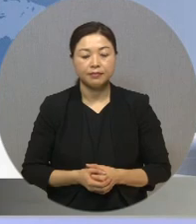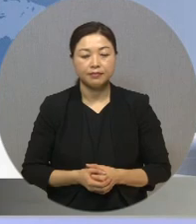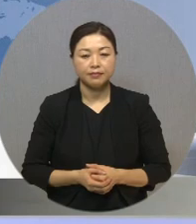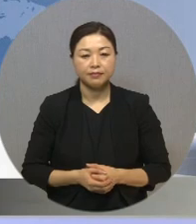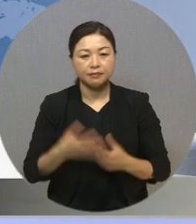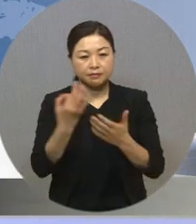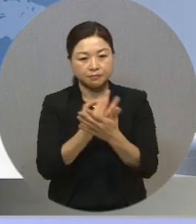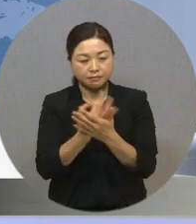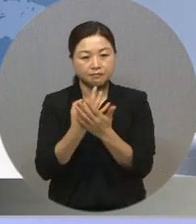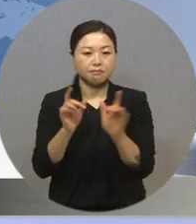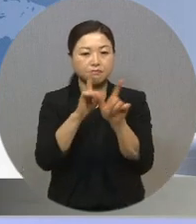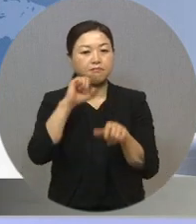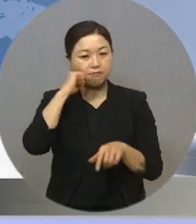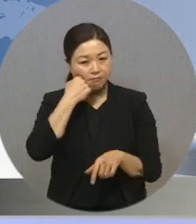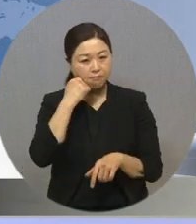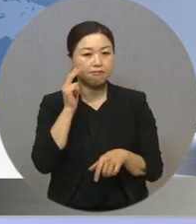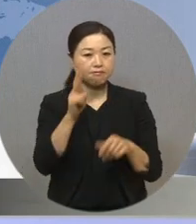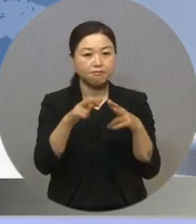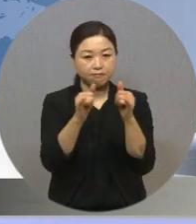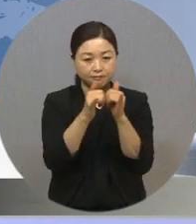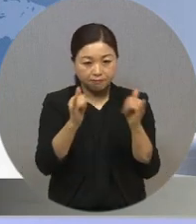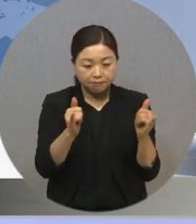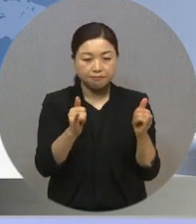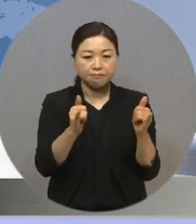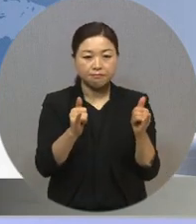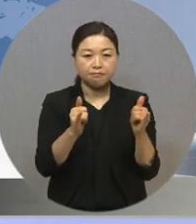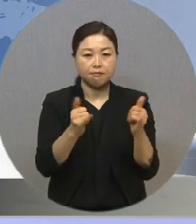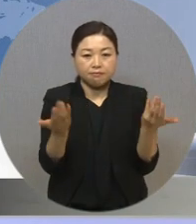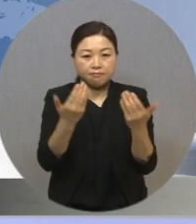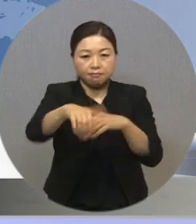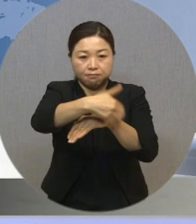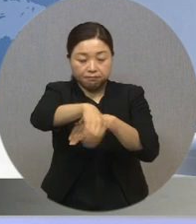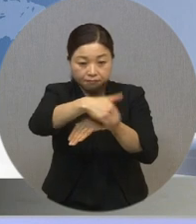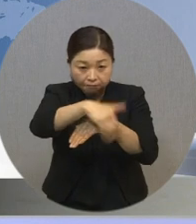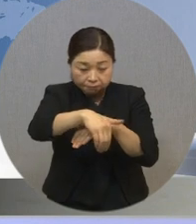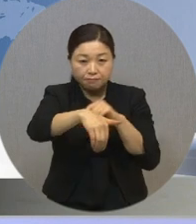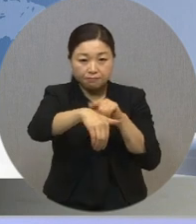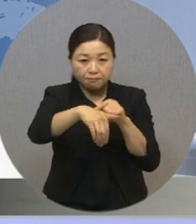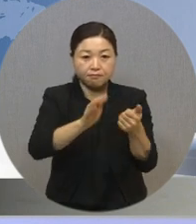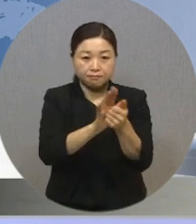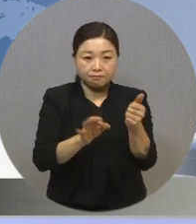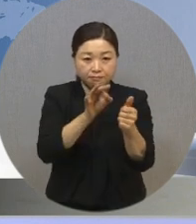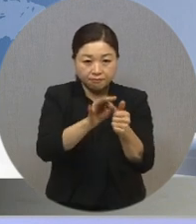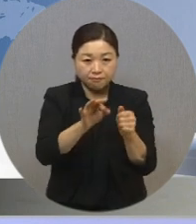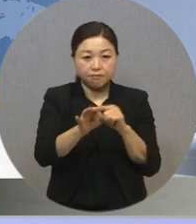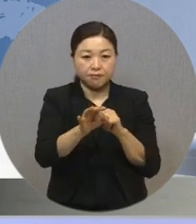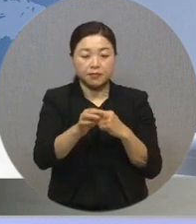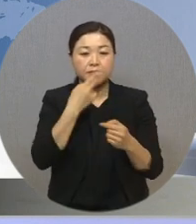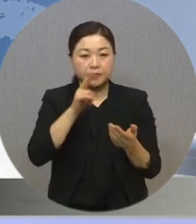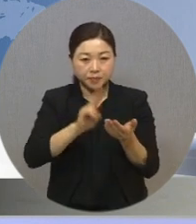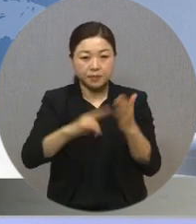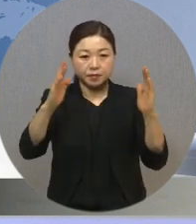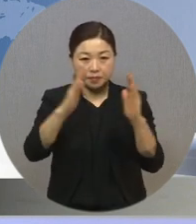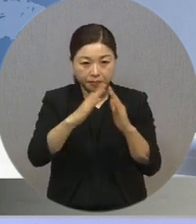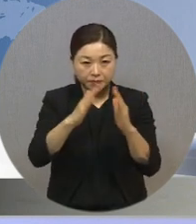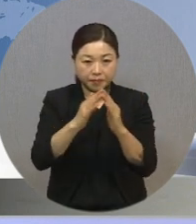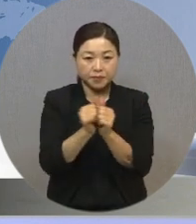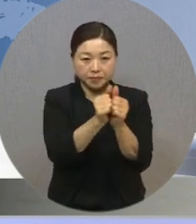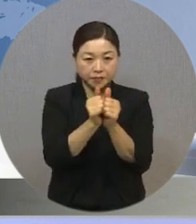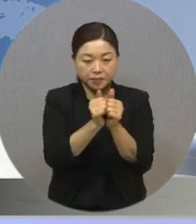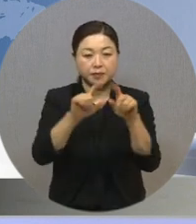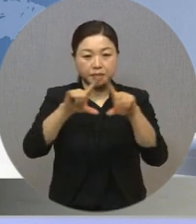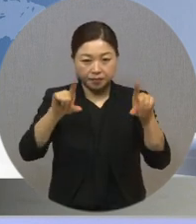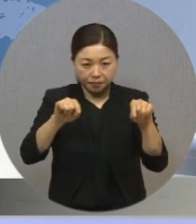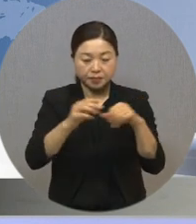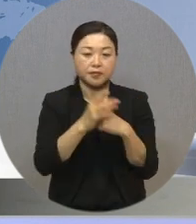저소득 중증장애인의 출퇴근길 교통비를 지원하는 우체국 동행카드가 출시됐습니다. 월 5만 원의